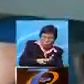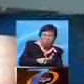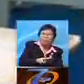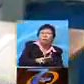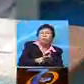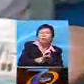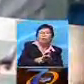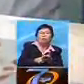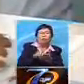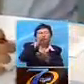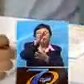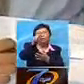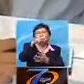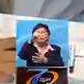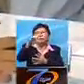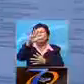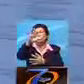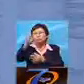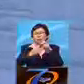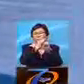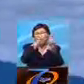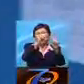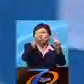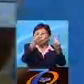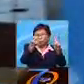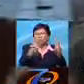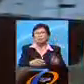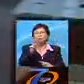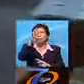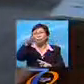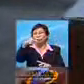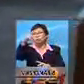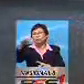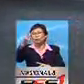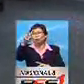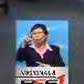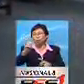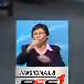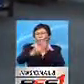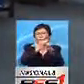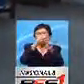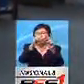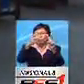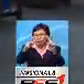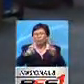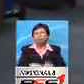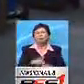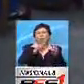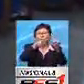ialah 4,159 kes pada tahun 2012, 4,120 kes tahun